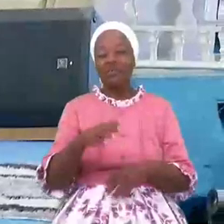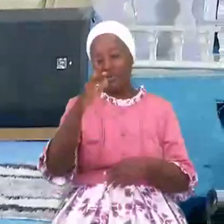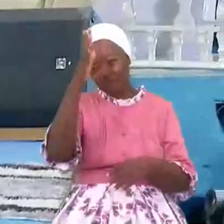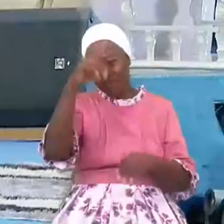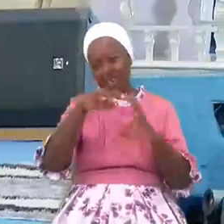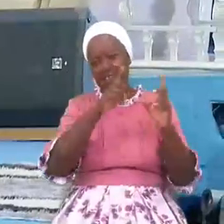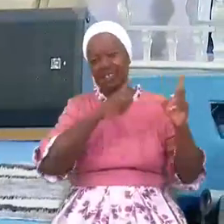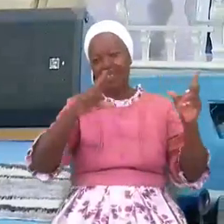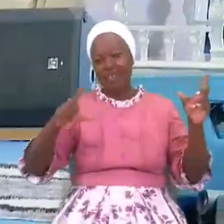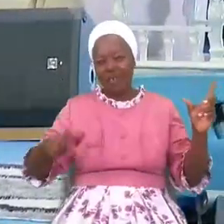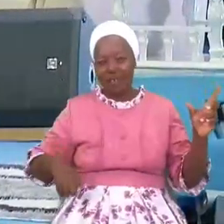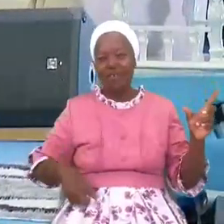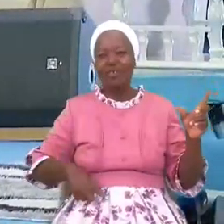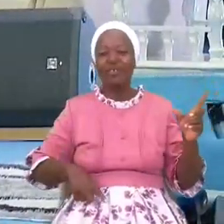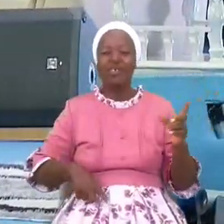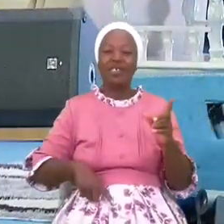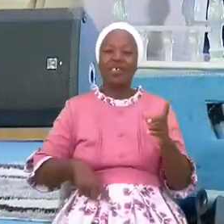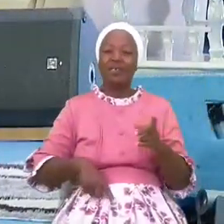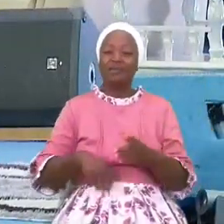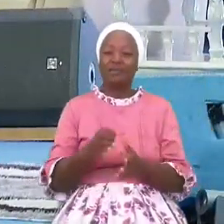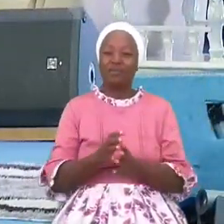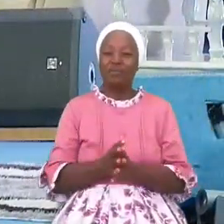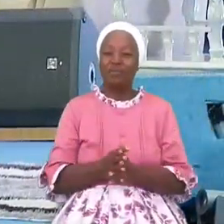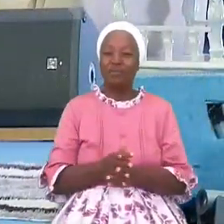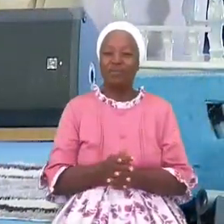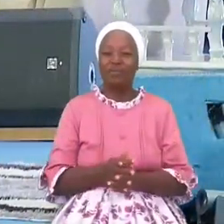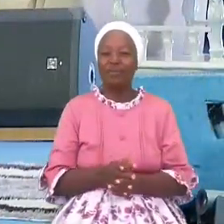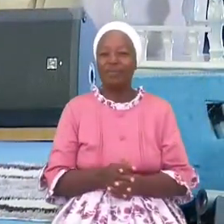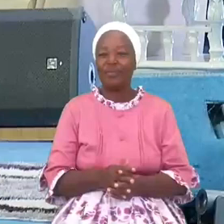pasteur Dr. Doulevr.comoué.